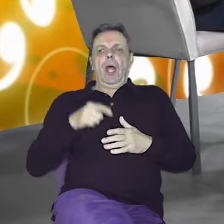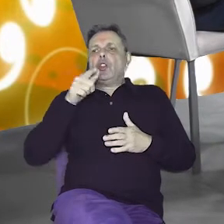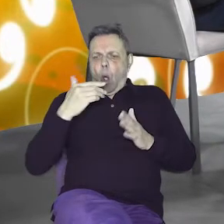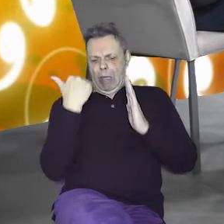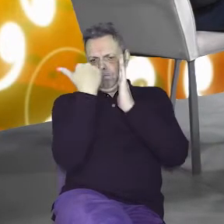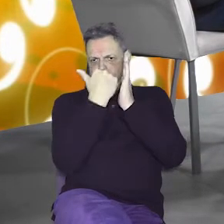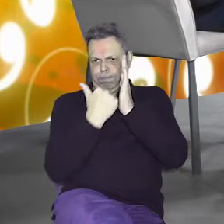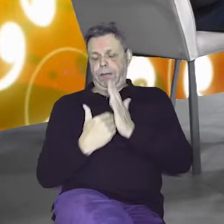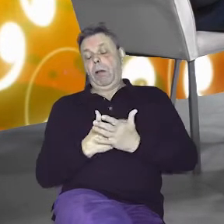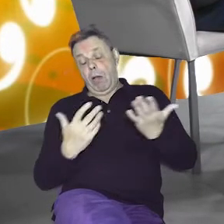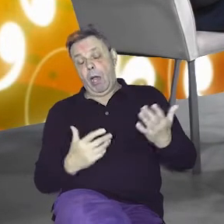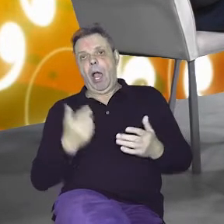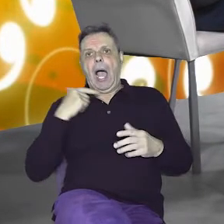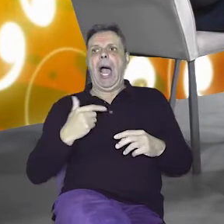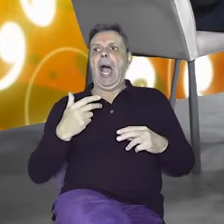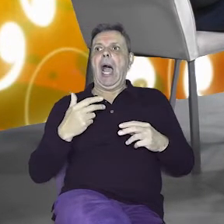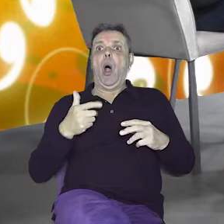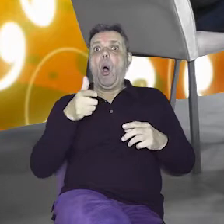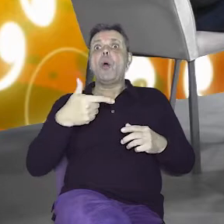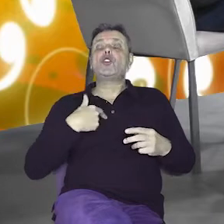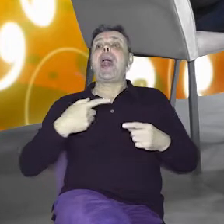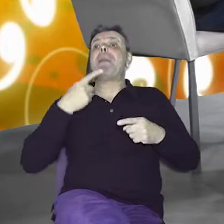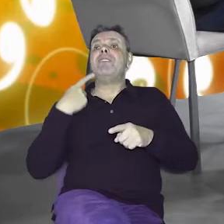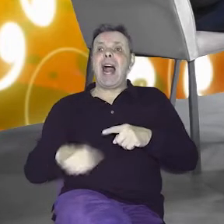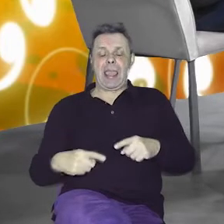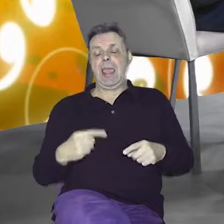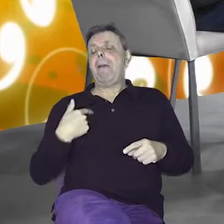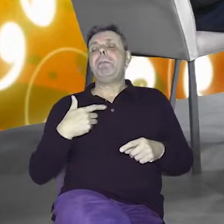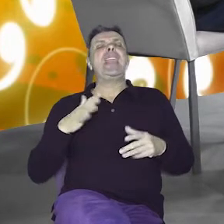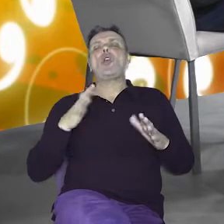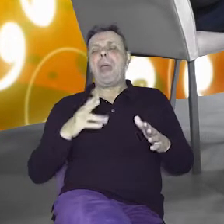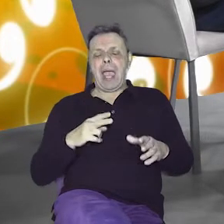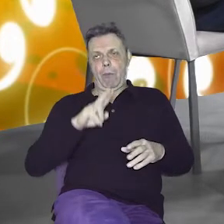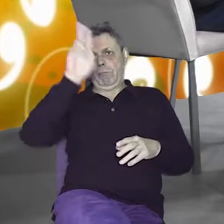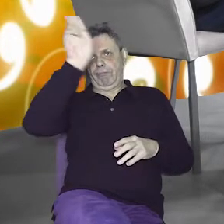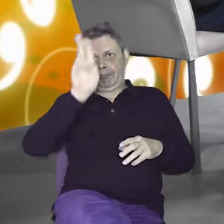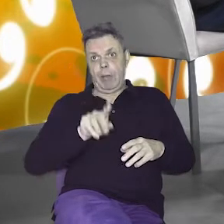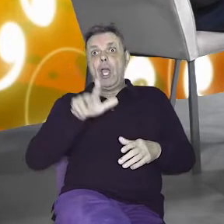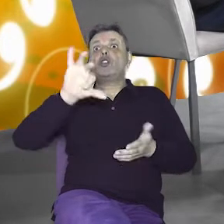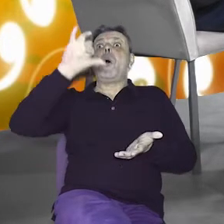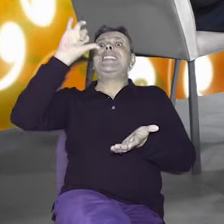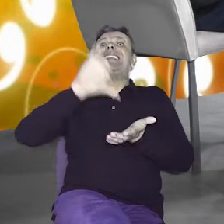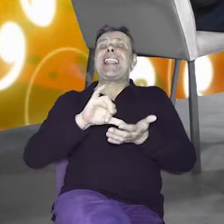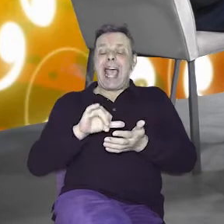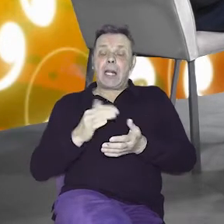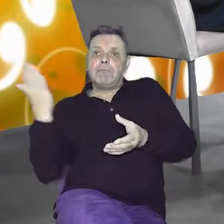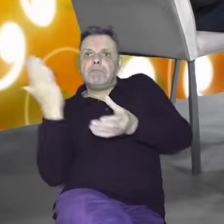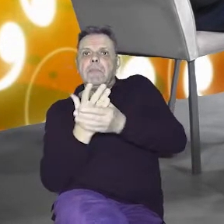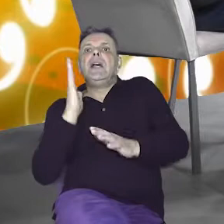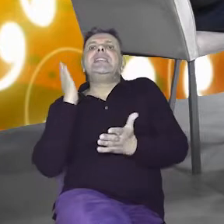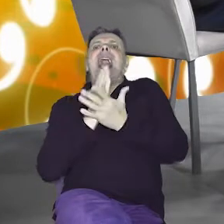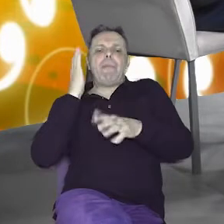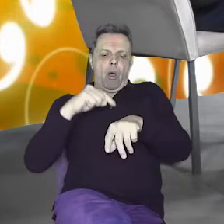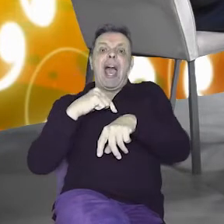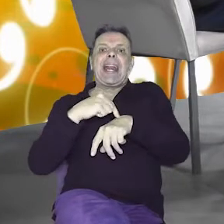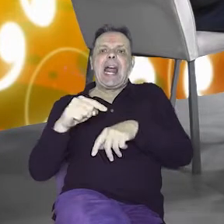smo u nekakvom tom znanju. Dakle, to je nekakav protokol, jel? A onda je zapravo ono što nama fali, mi to nemamo, Danska ima, to su